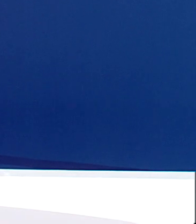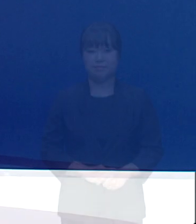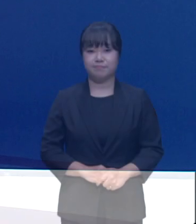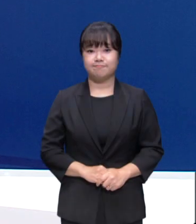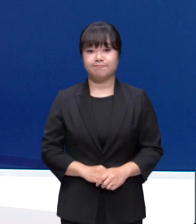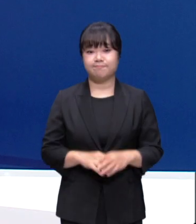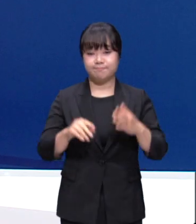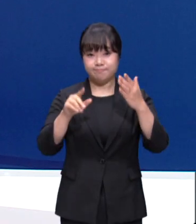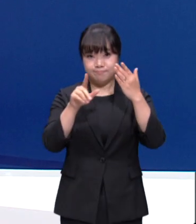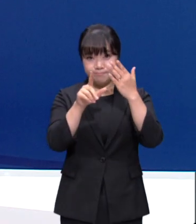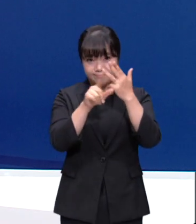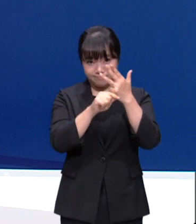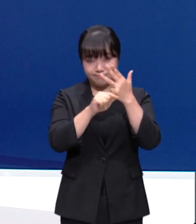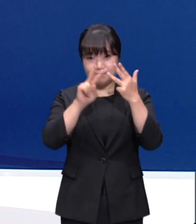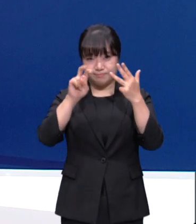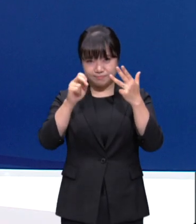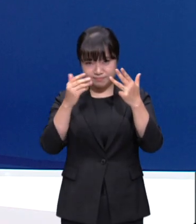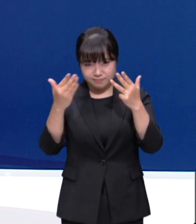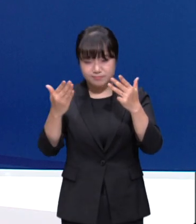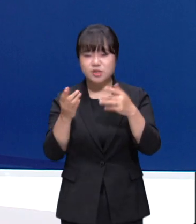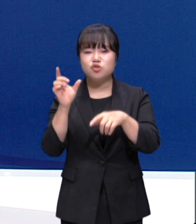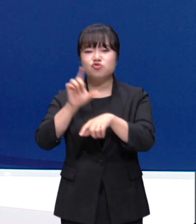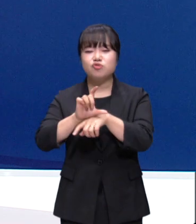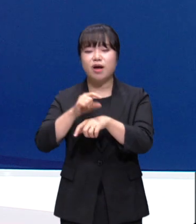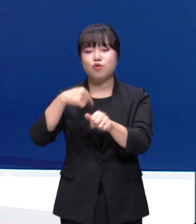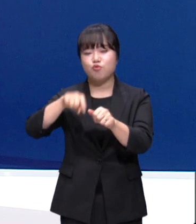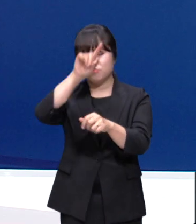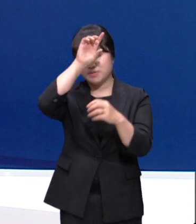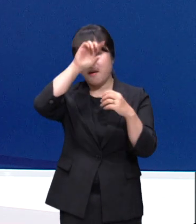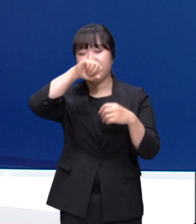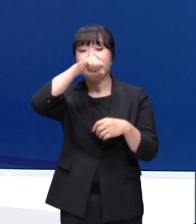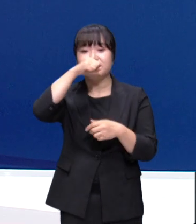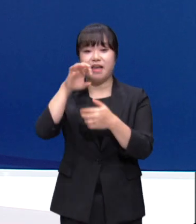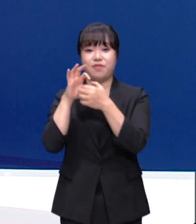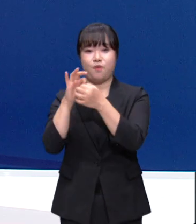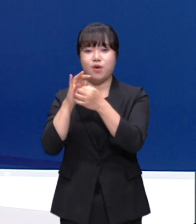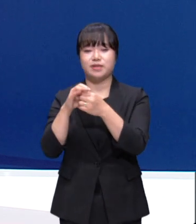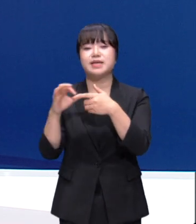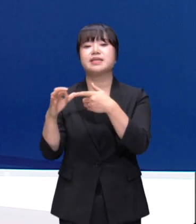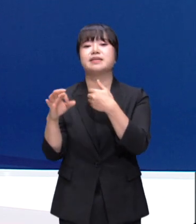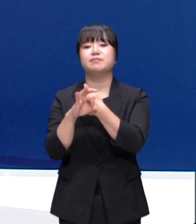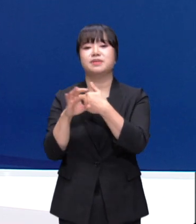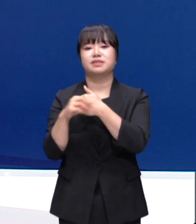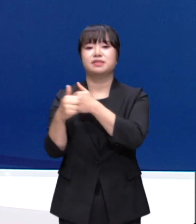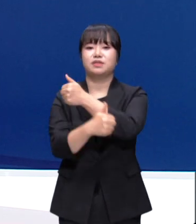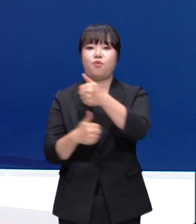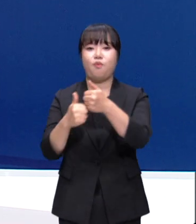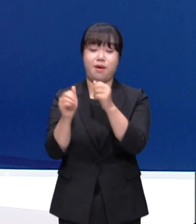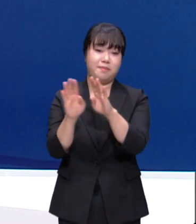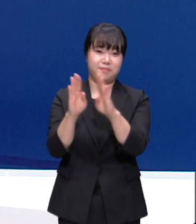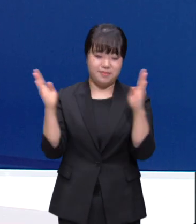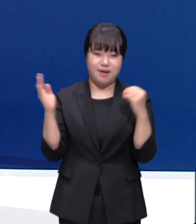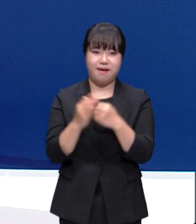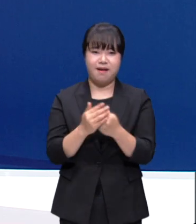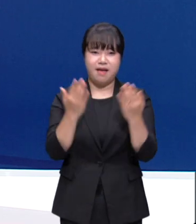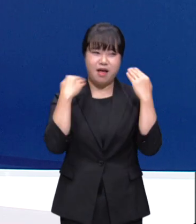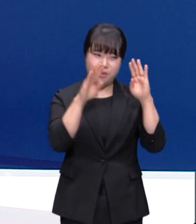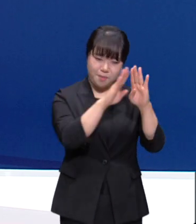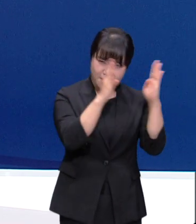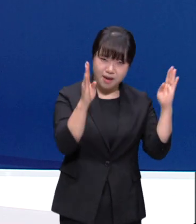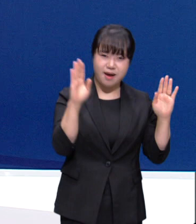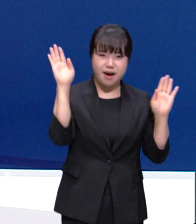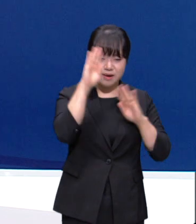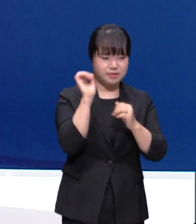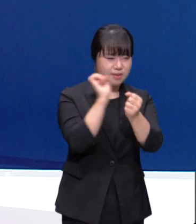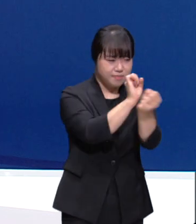네, 29일 서울시의회가 서울시교육청 추경 예산안 처리를 위한 임시회를 개회합니다. 학교 개학이 시작되고 또 학생들의